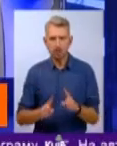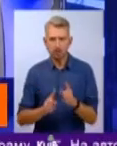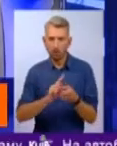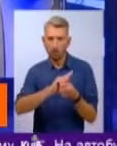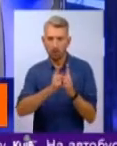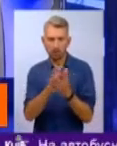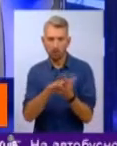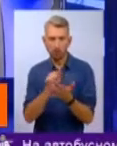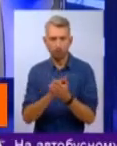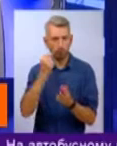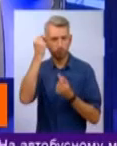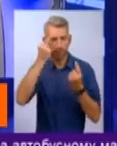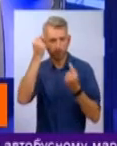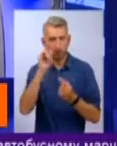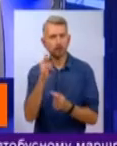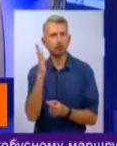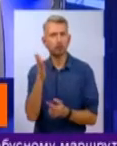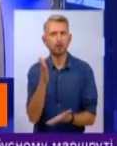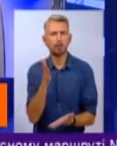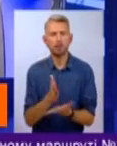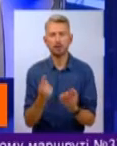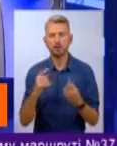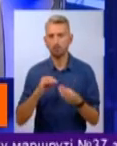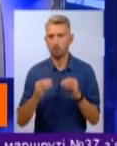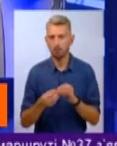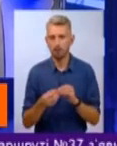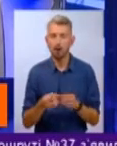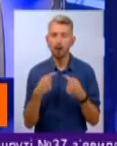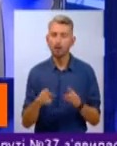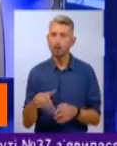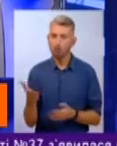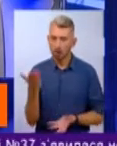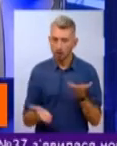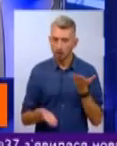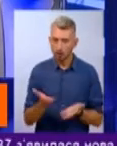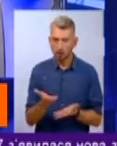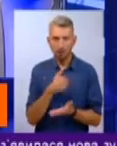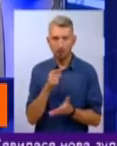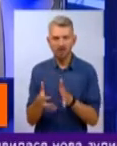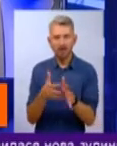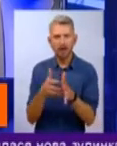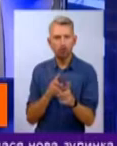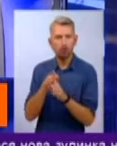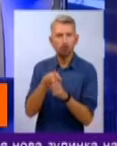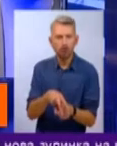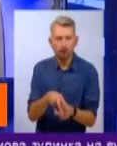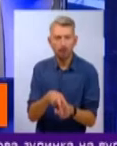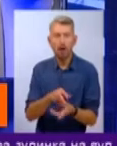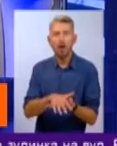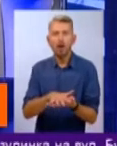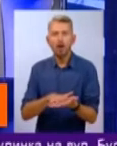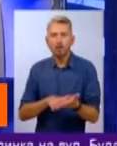її психіку, і дитина буде мати великі проблеми. З іншого боку, якщо ми її не догружаємо, то далі